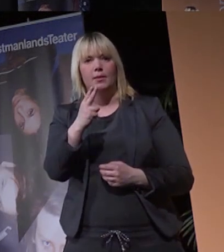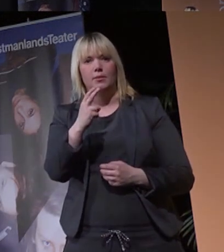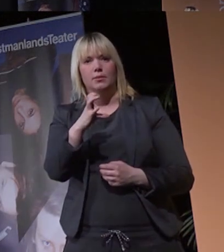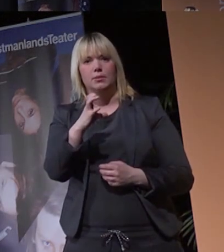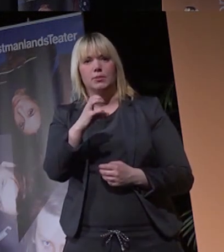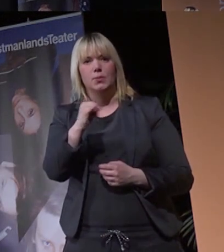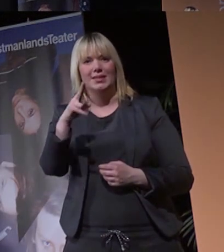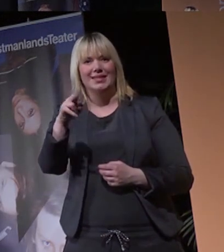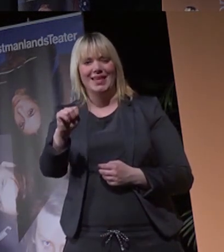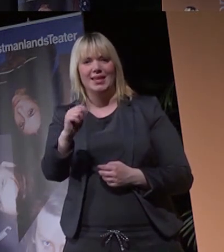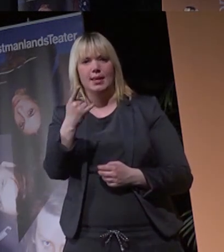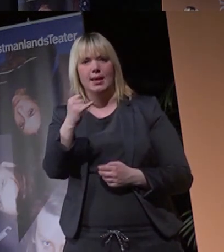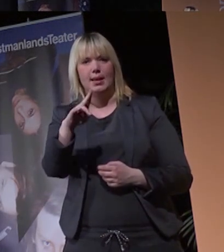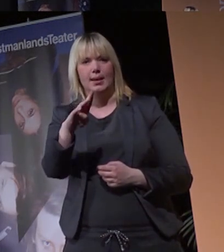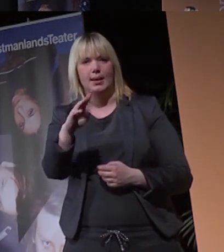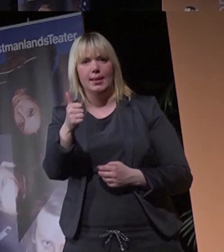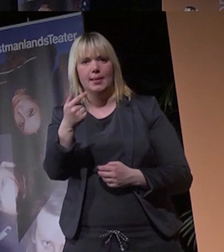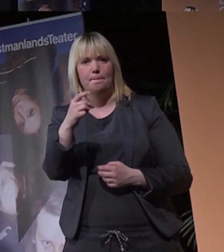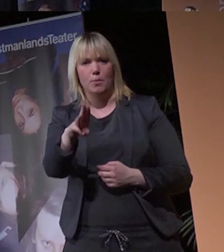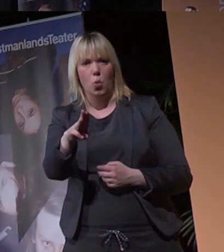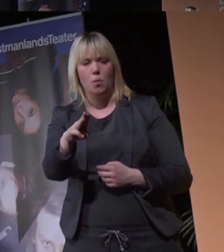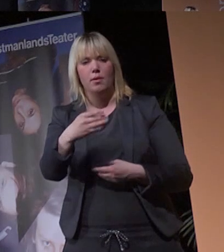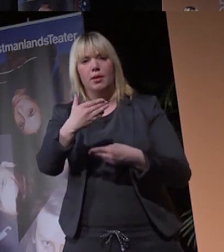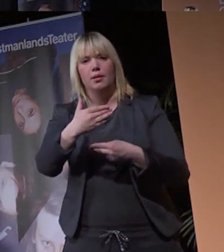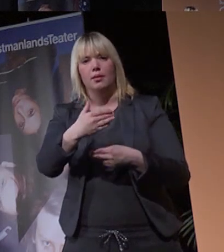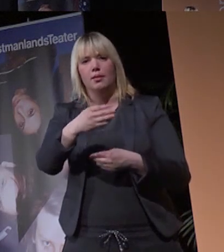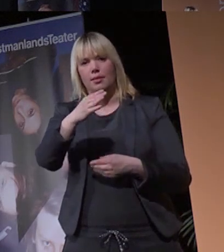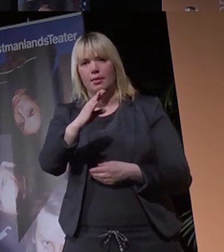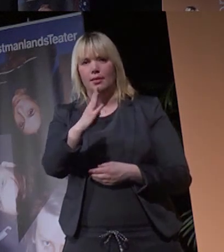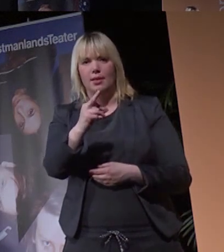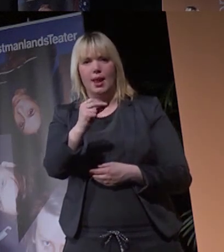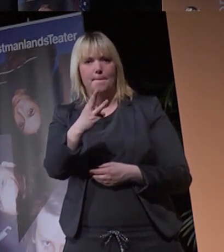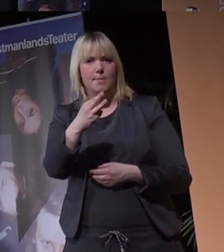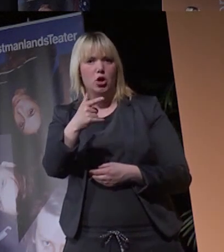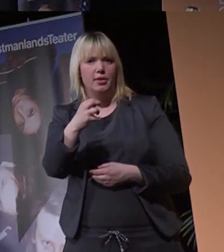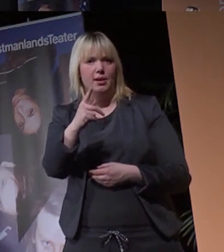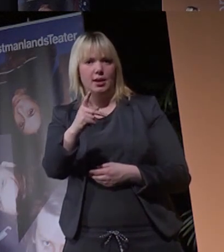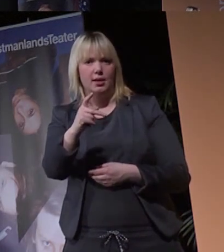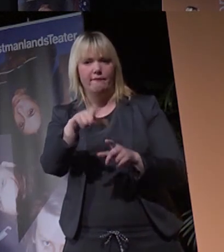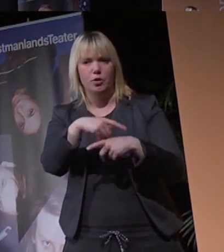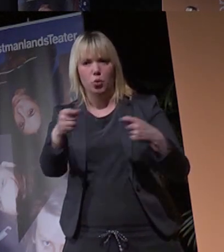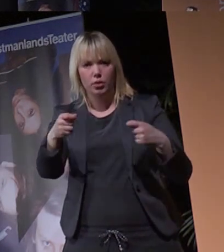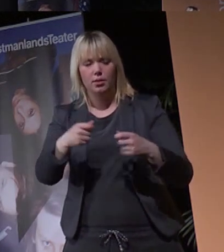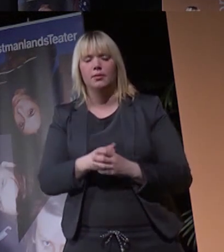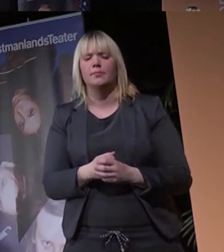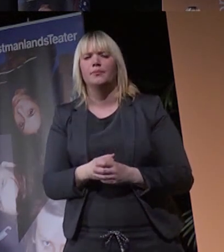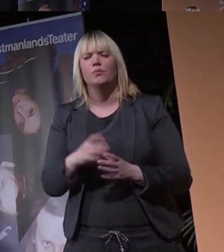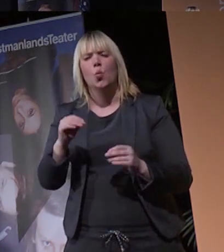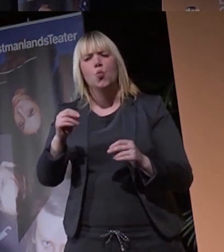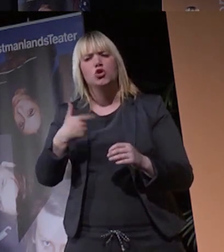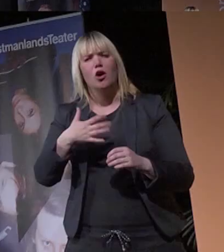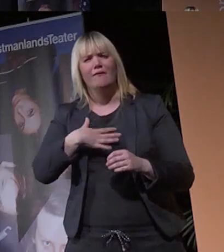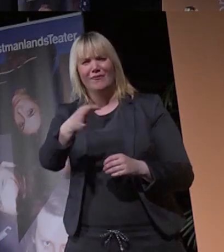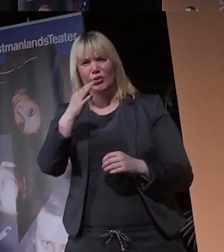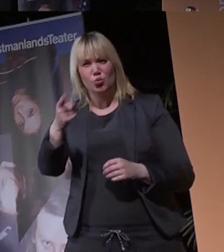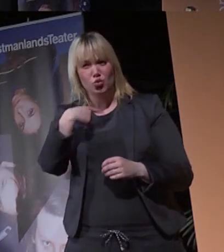Och det fanns ju liksom både många idéer och exempel från hur man tänker liksom regionalt och kommunalt. Så att ja, där finns det